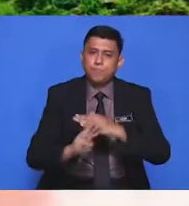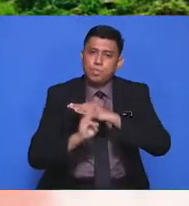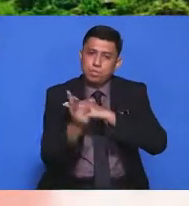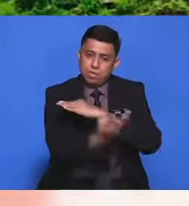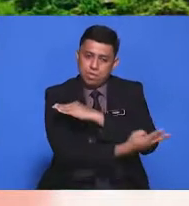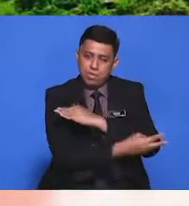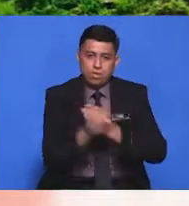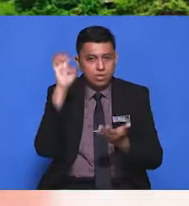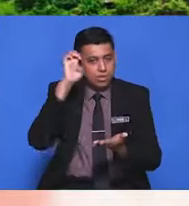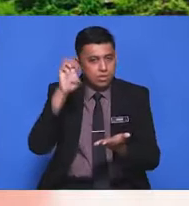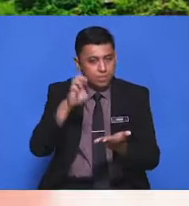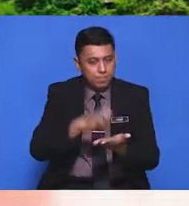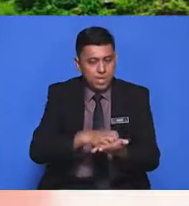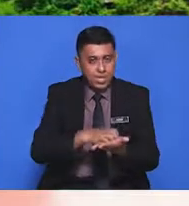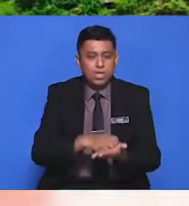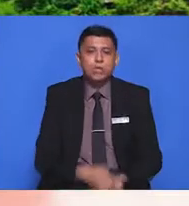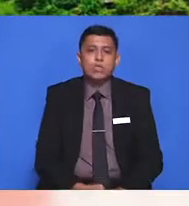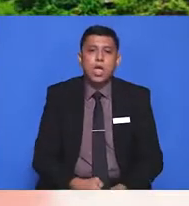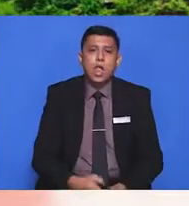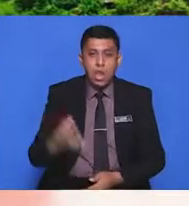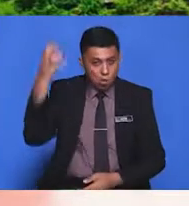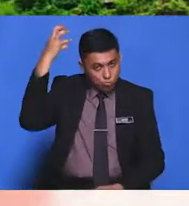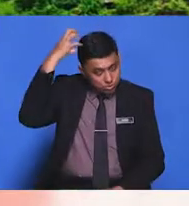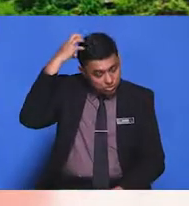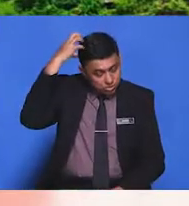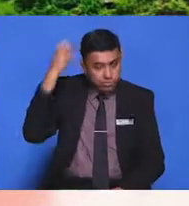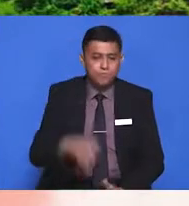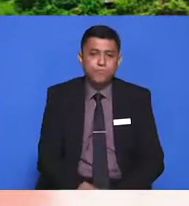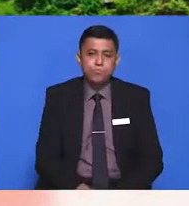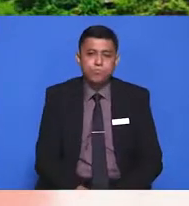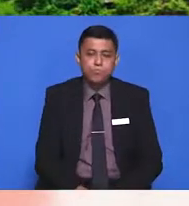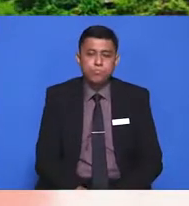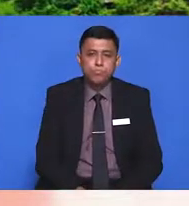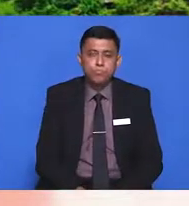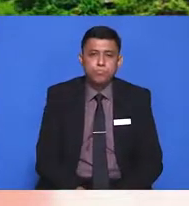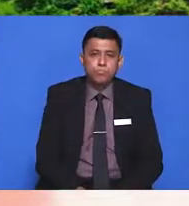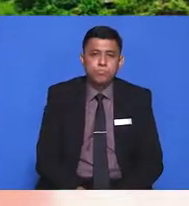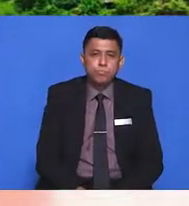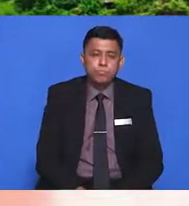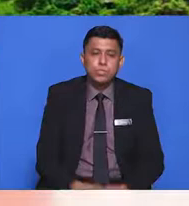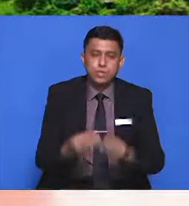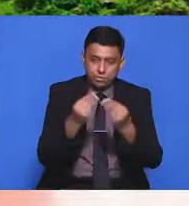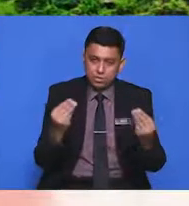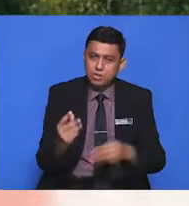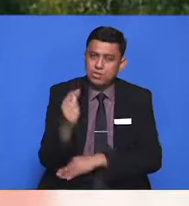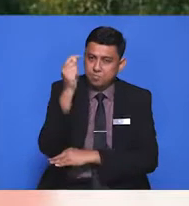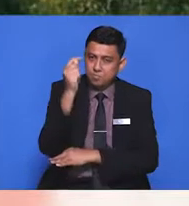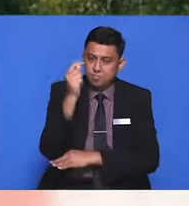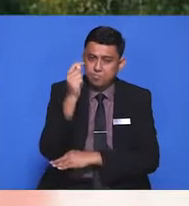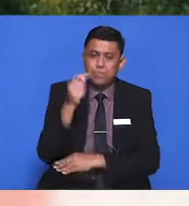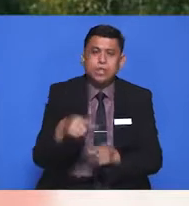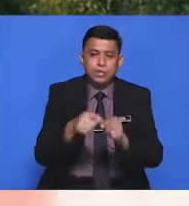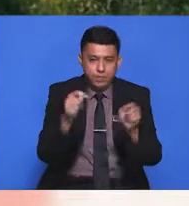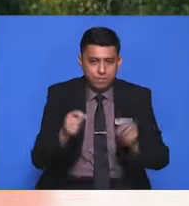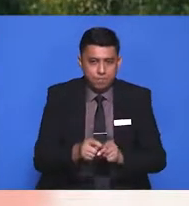empangan bagi bekalan air domestik penduduk Laos, iaitu empangan Namum. Tanah tinggi ini juga menjadi